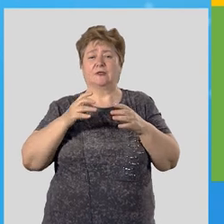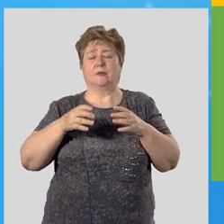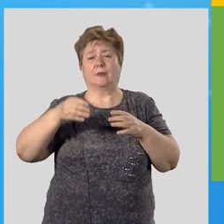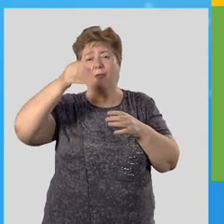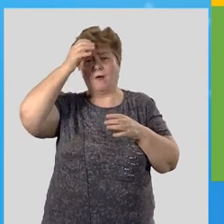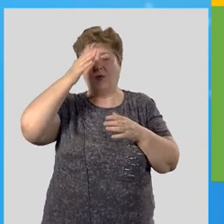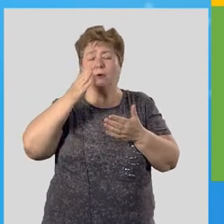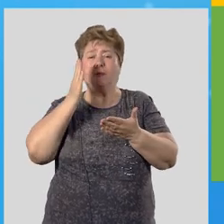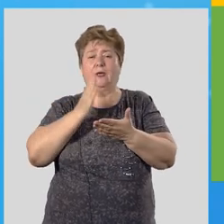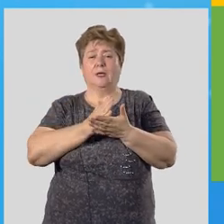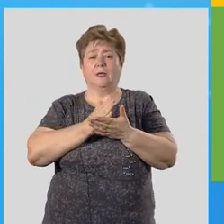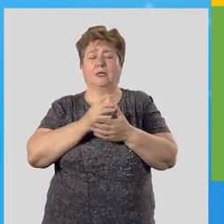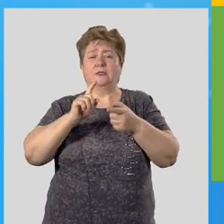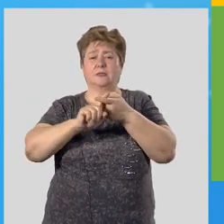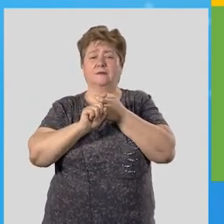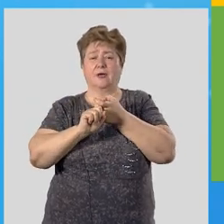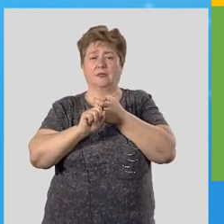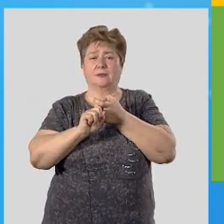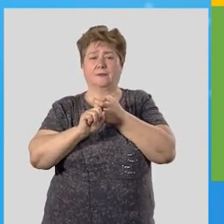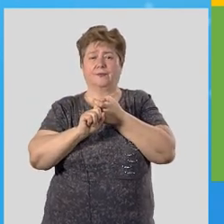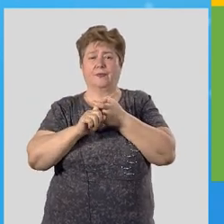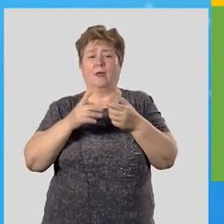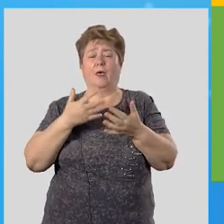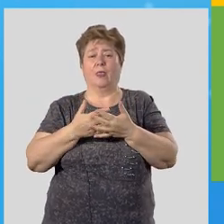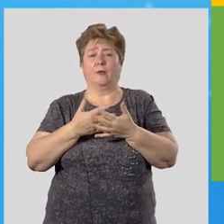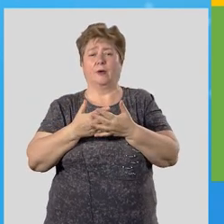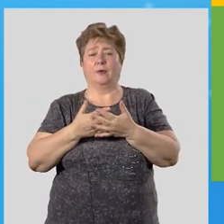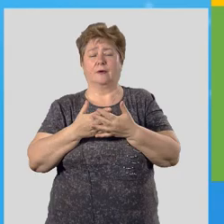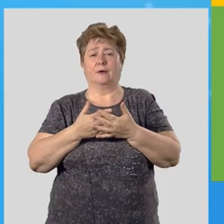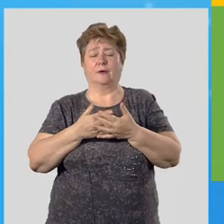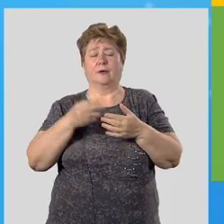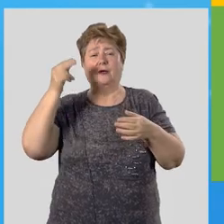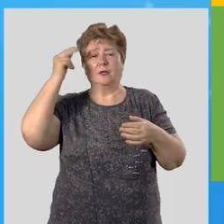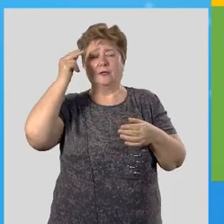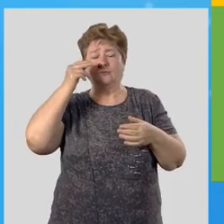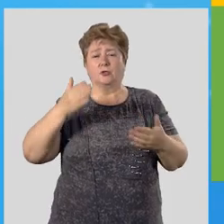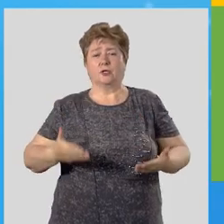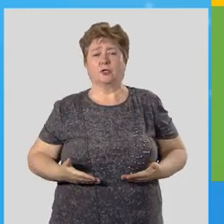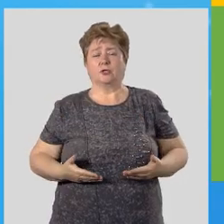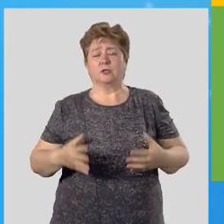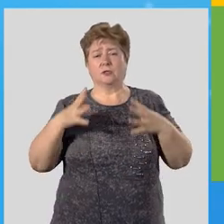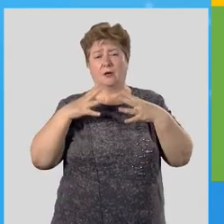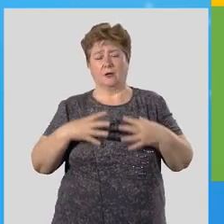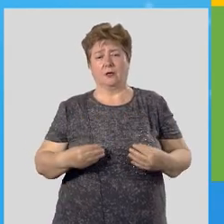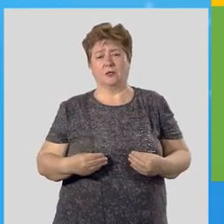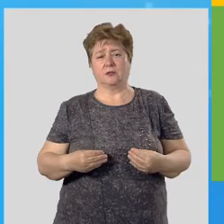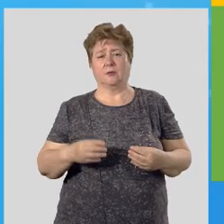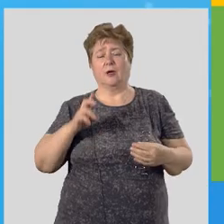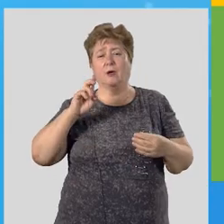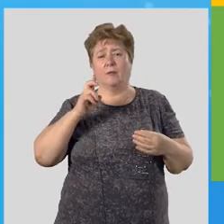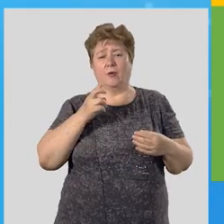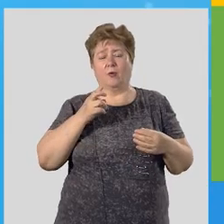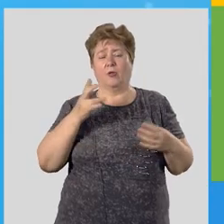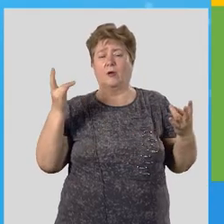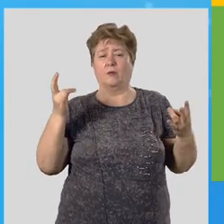естественными науками существуют связи. Например, Изучая жизнь организмов,